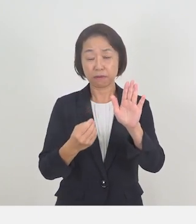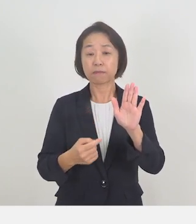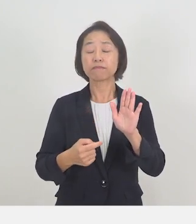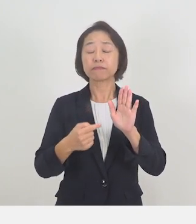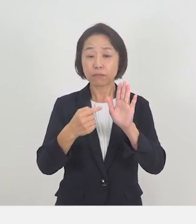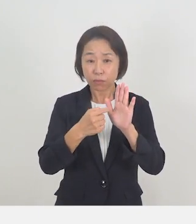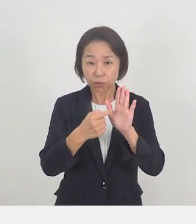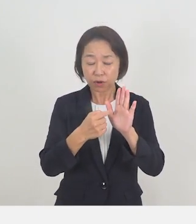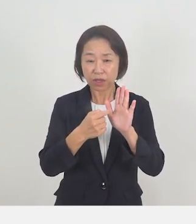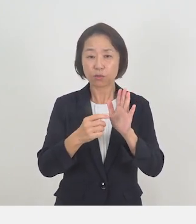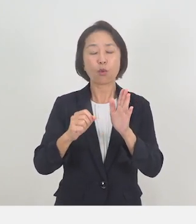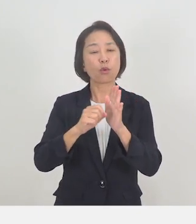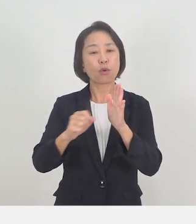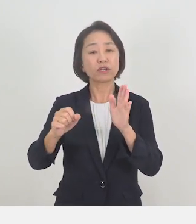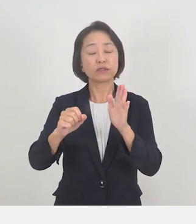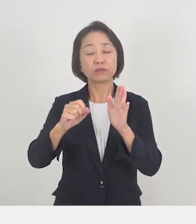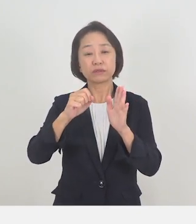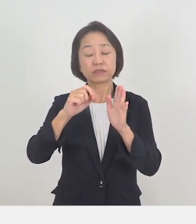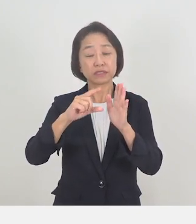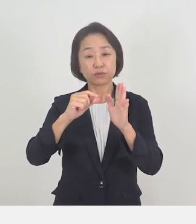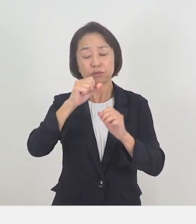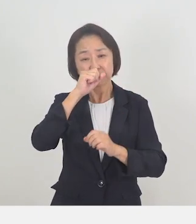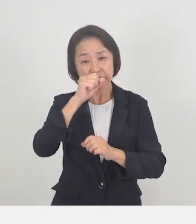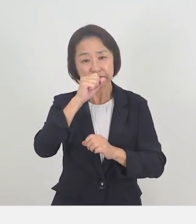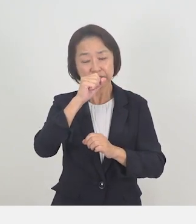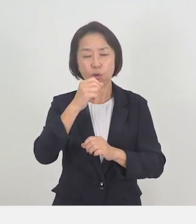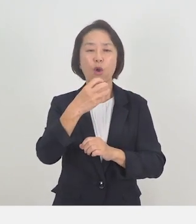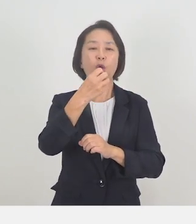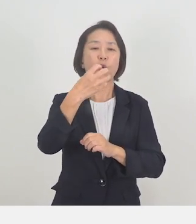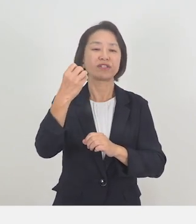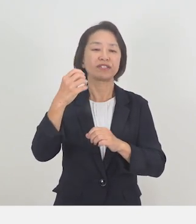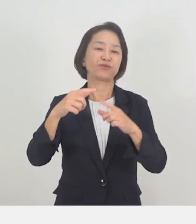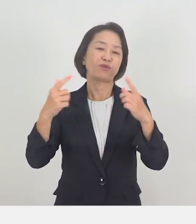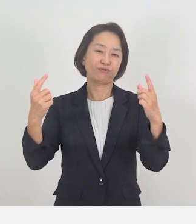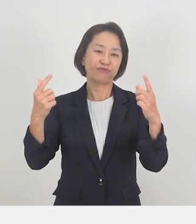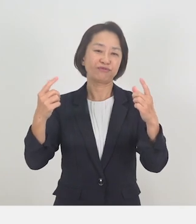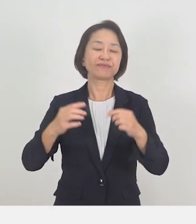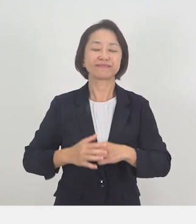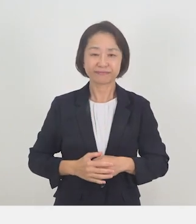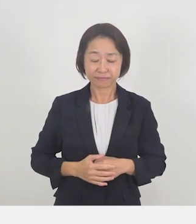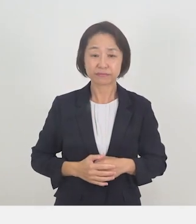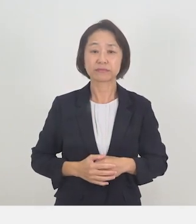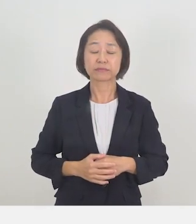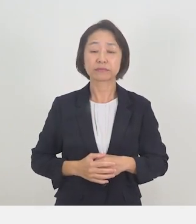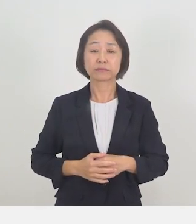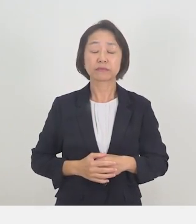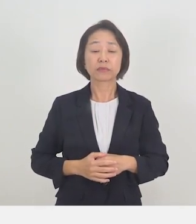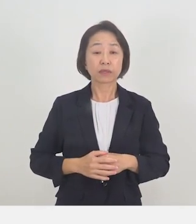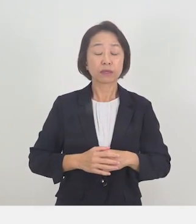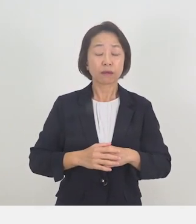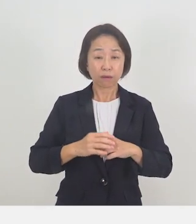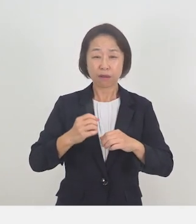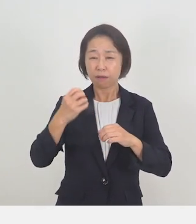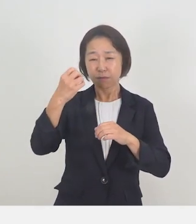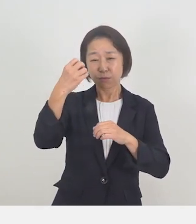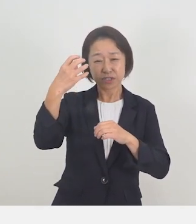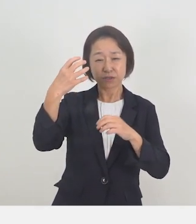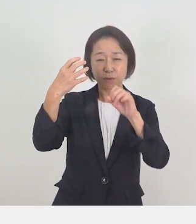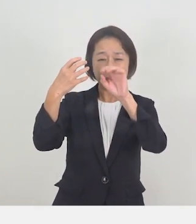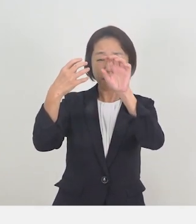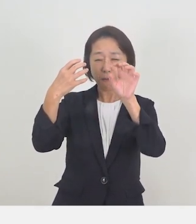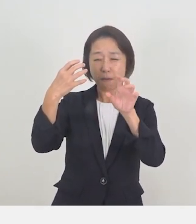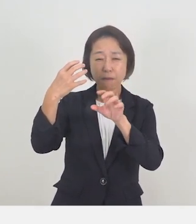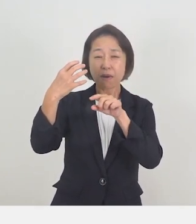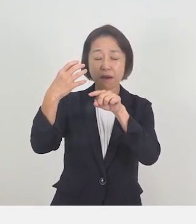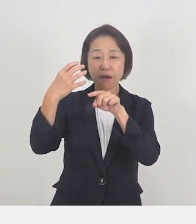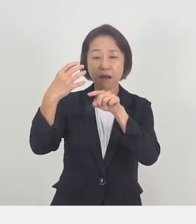消費の効率が良ければ良いほど星の数が多くなりますまた右側のピカピカとした星は